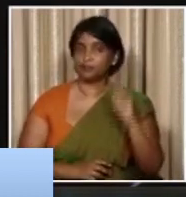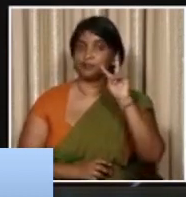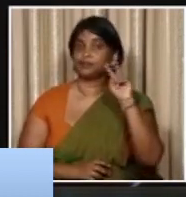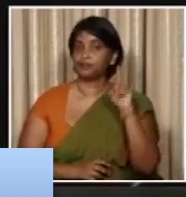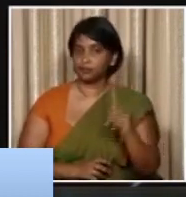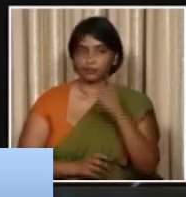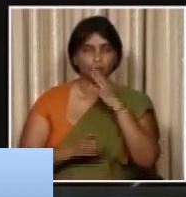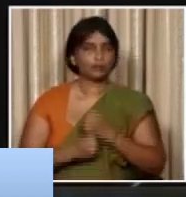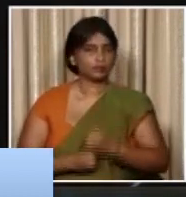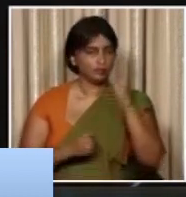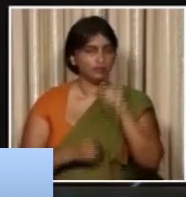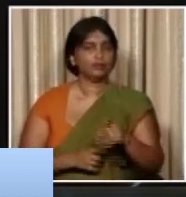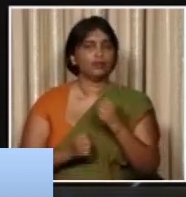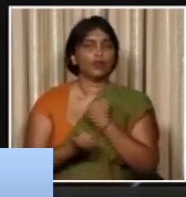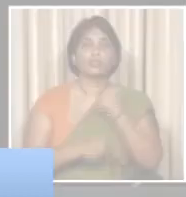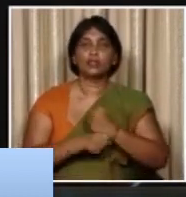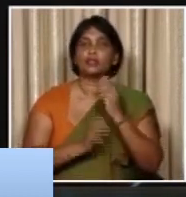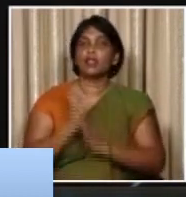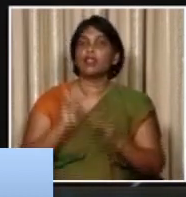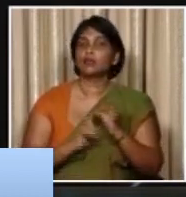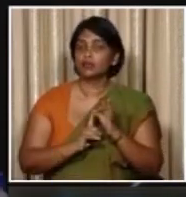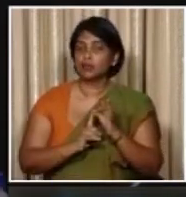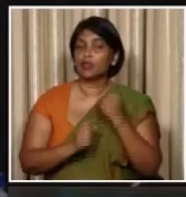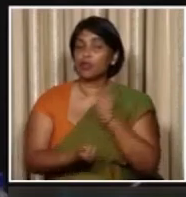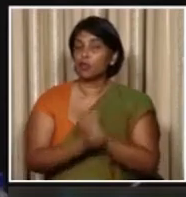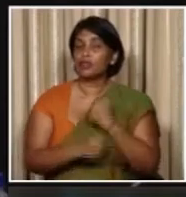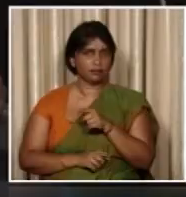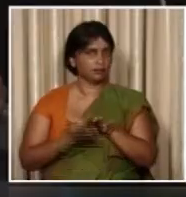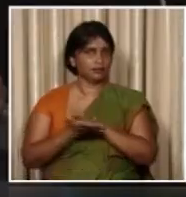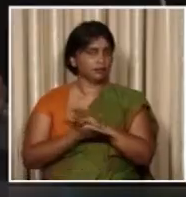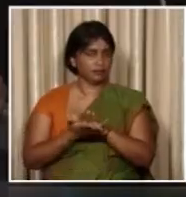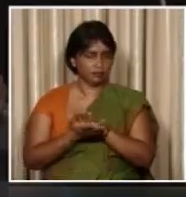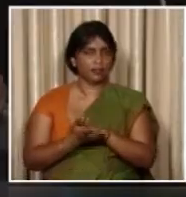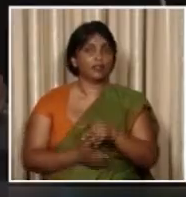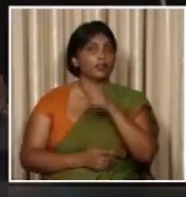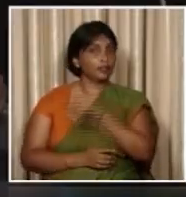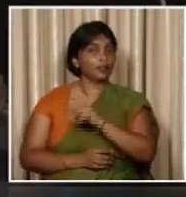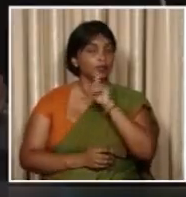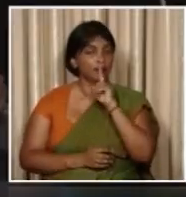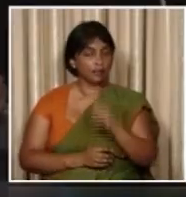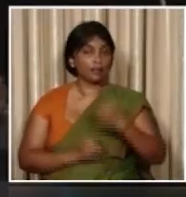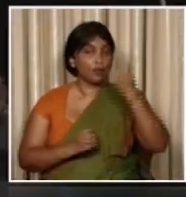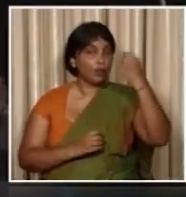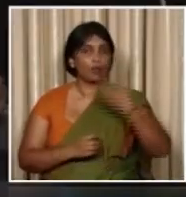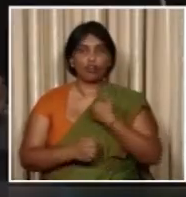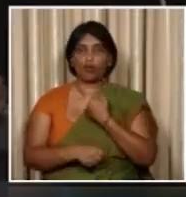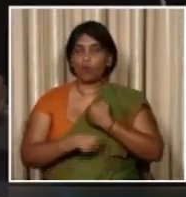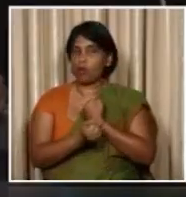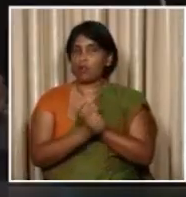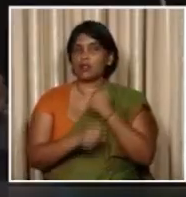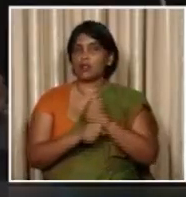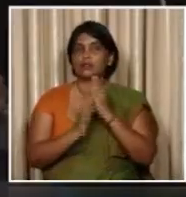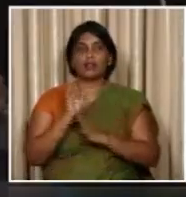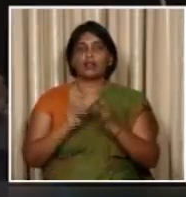වෙනිදා බෝම්බේ පුපුරනන කවුද? පොලිස් රාජ්‍ය අමති මේ රටේ. පොලිස් රාජ්‍ය අමති නලින් බණ්ඩාර. මෙතුමා කියන දිනවකවානවල මම පොලිස් රාජ්‍ය අමති නෙමෙයි, මම